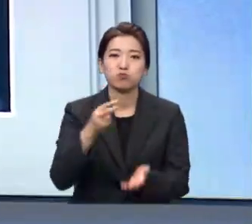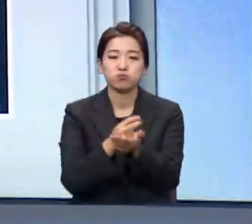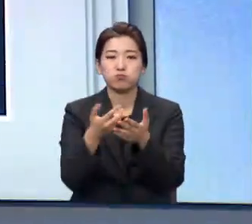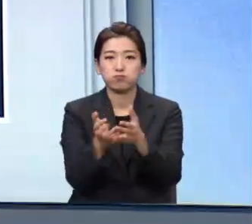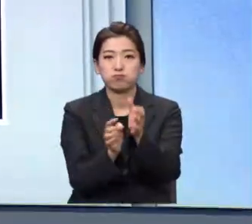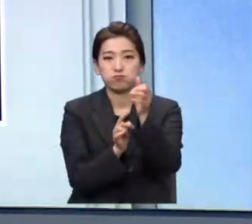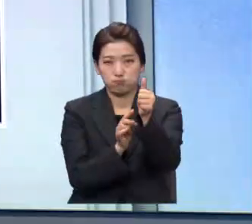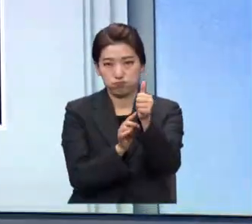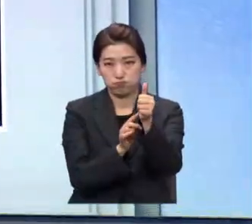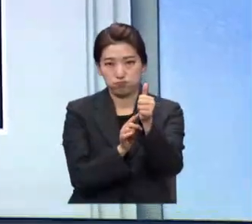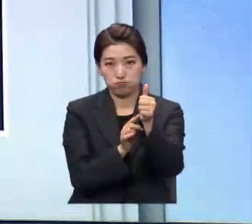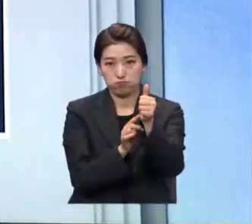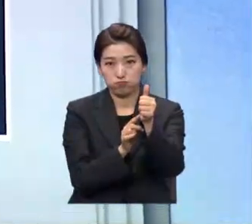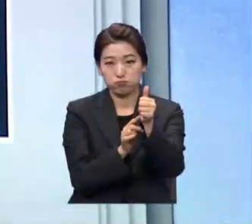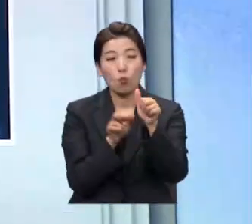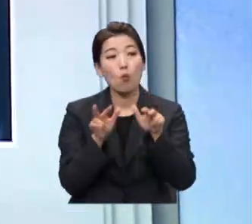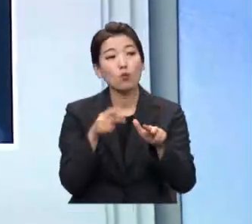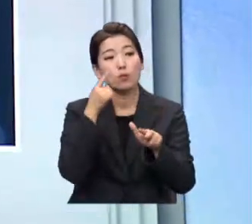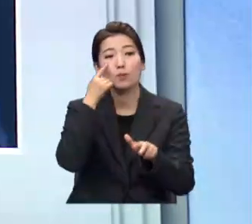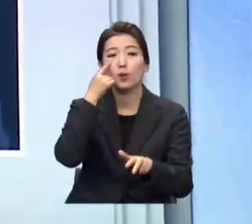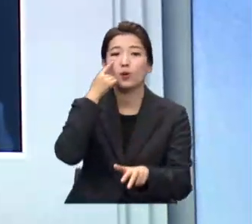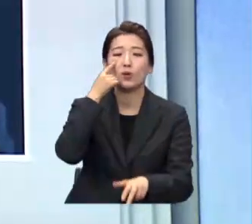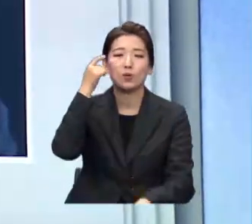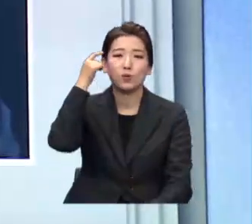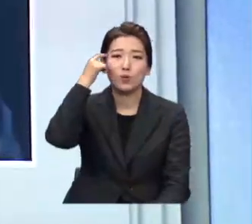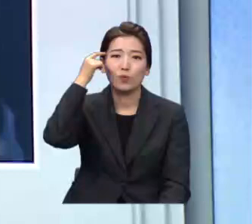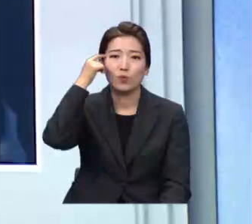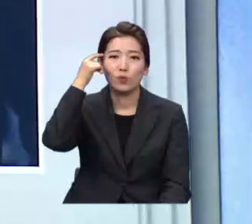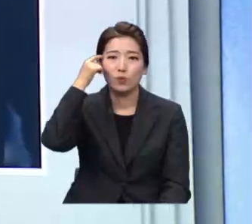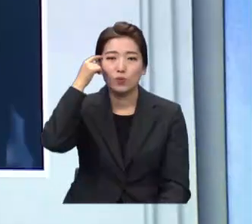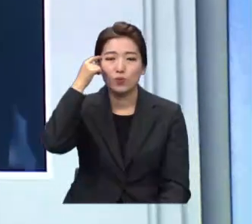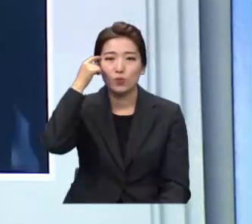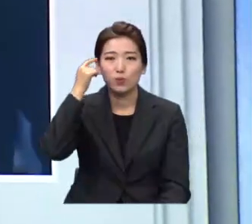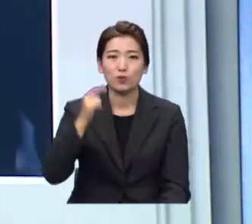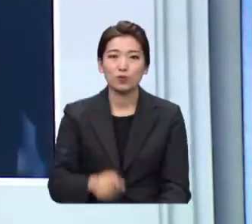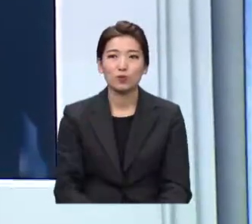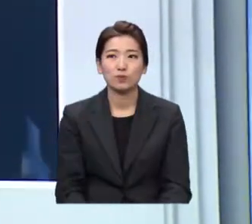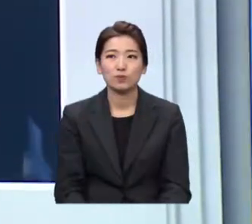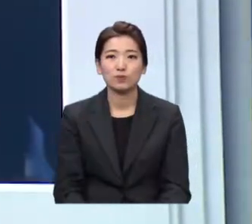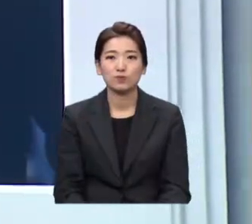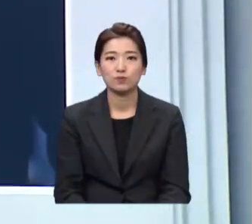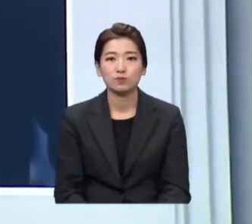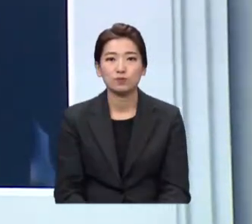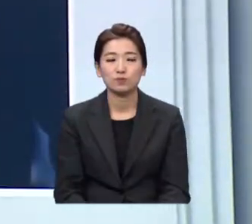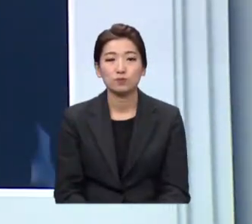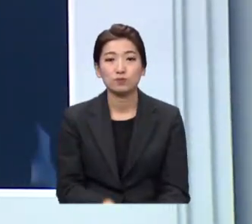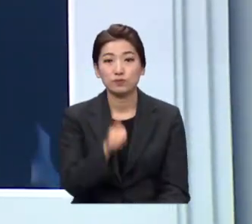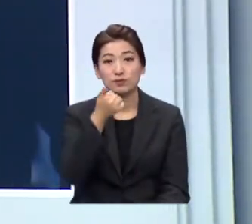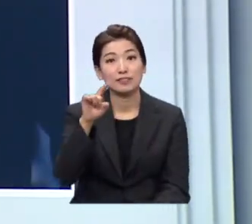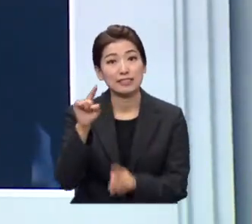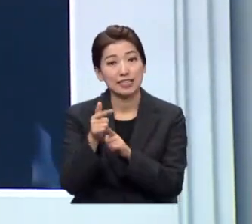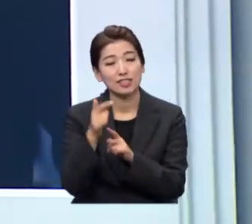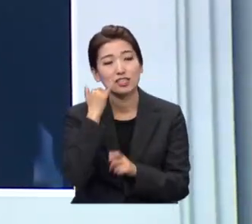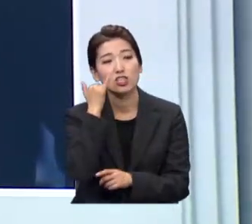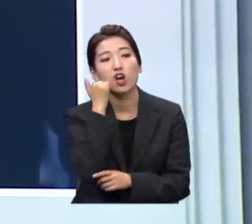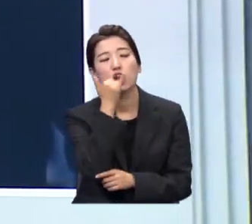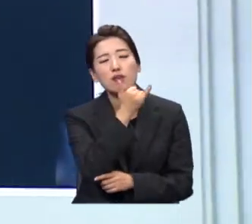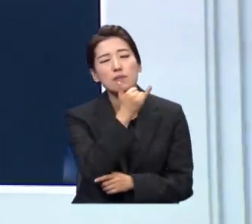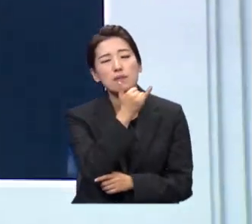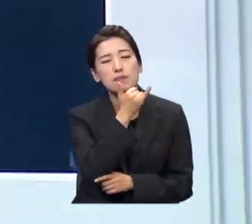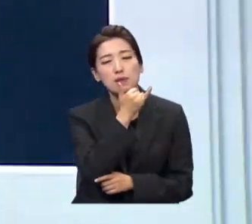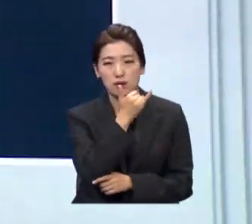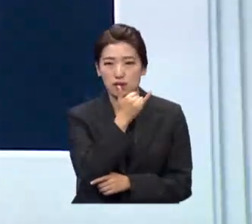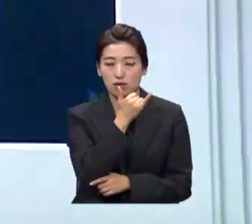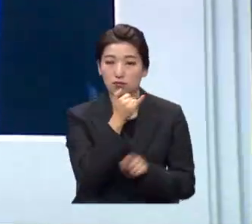장관 왜 나온 것이냐네 한동훈 법무부 장관이 누군가와 전화 통화를 했다고 합니다 누구랑 통화를